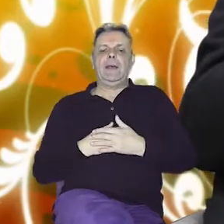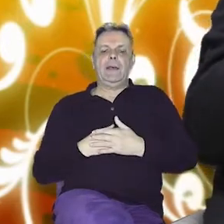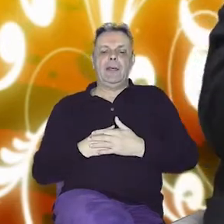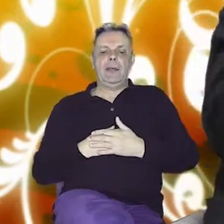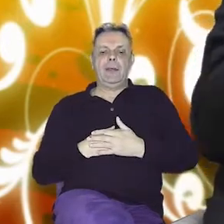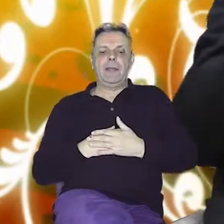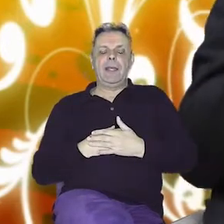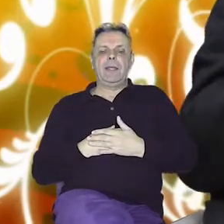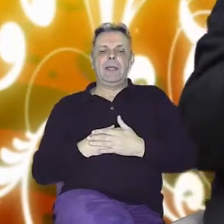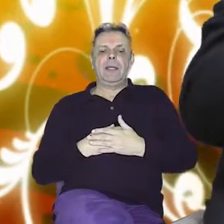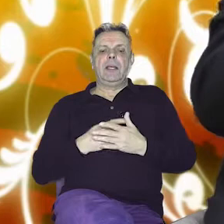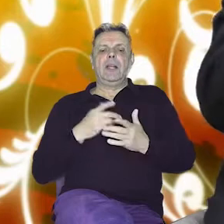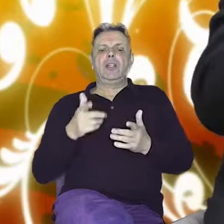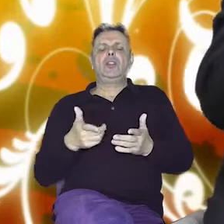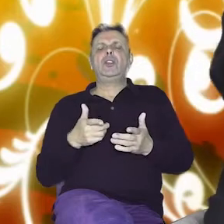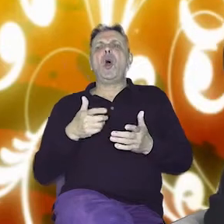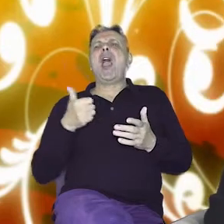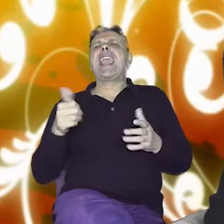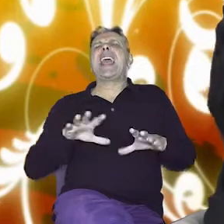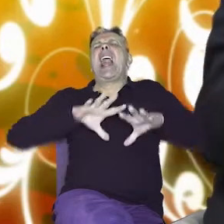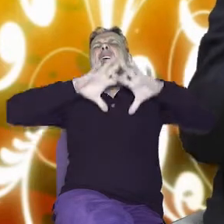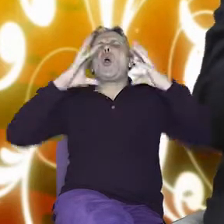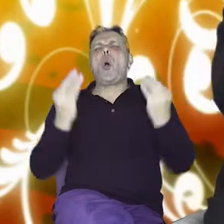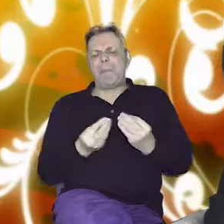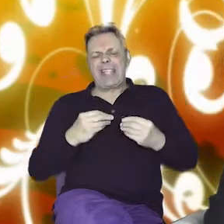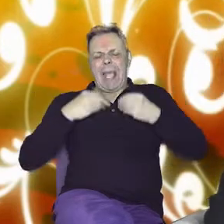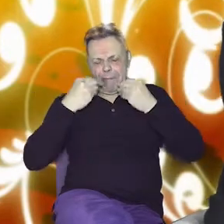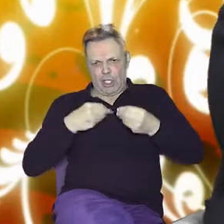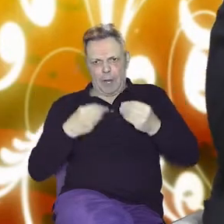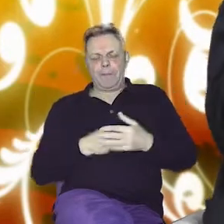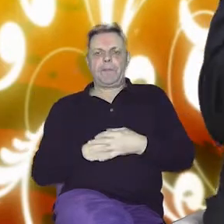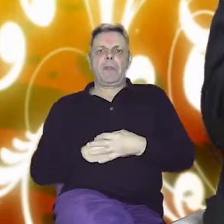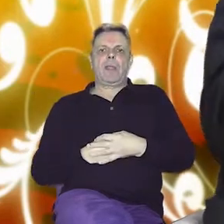da bi mogla koža koja raste, ona kreće sa rubova rane, dakle. Da bi mogla